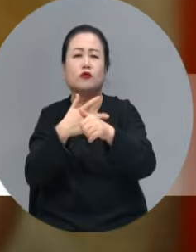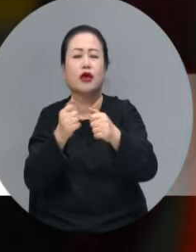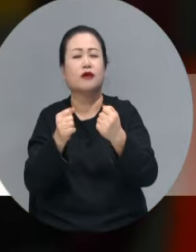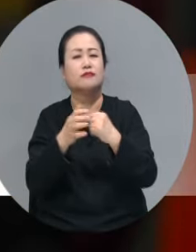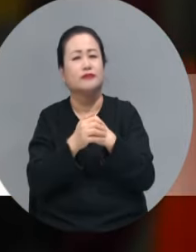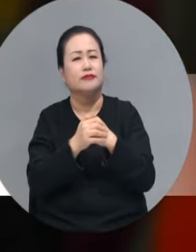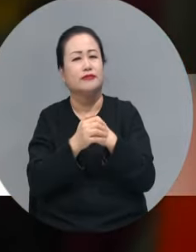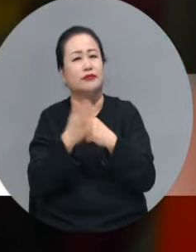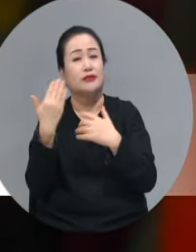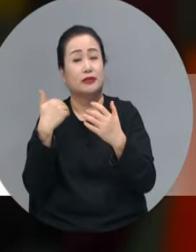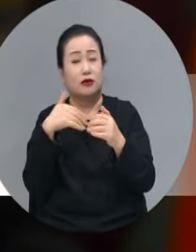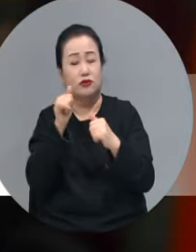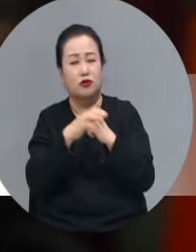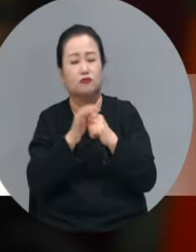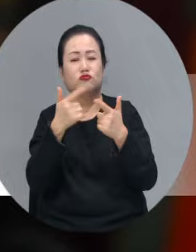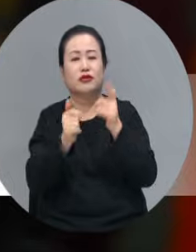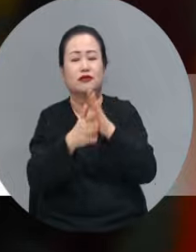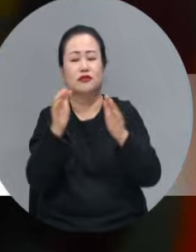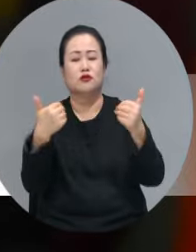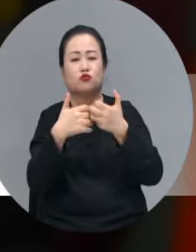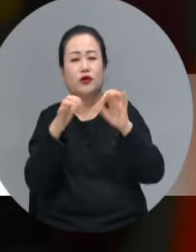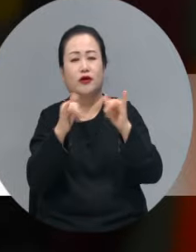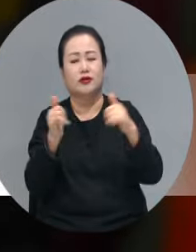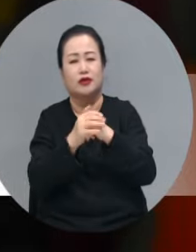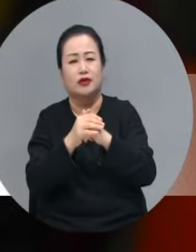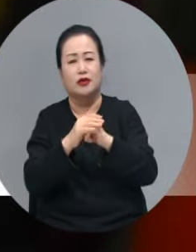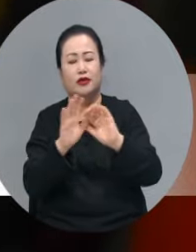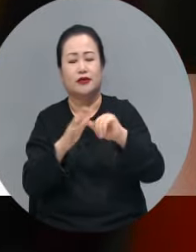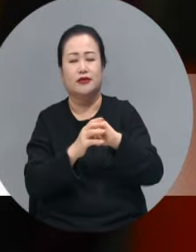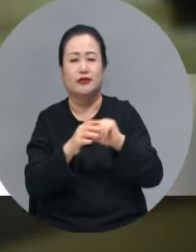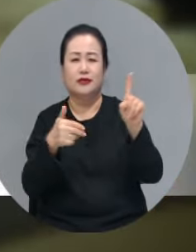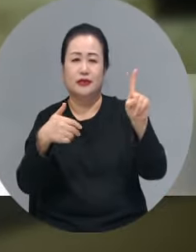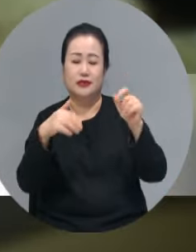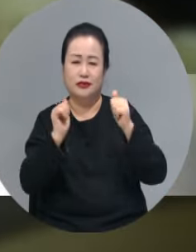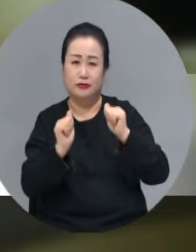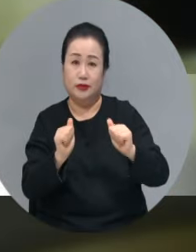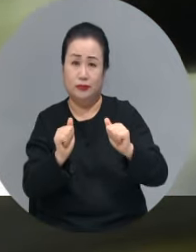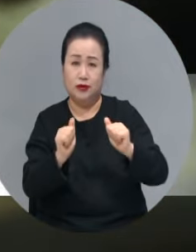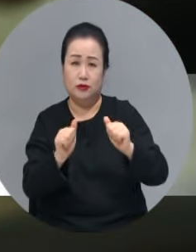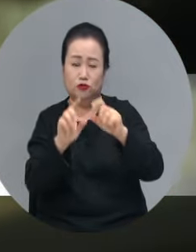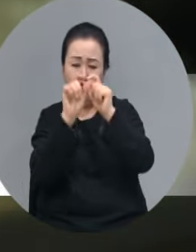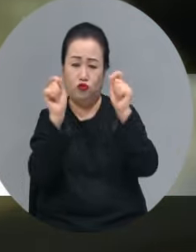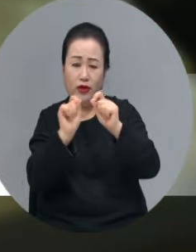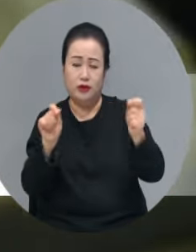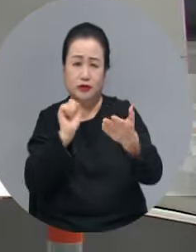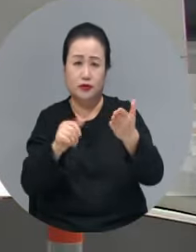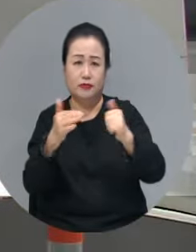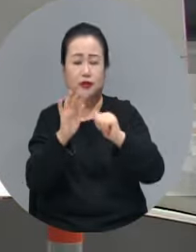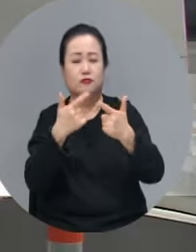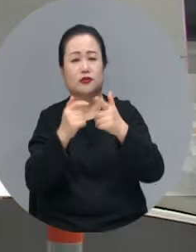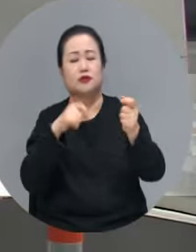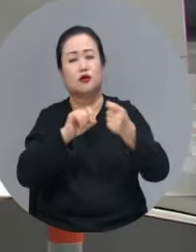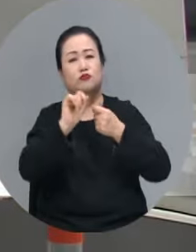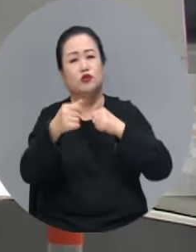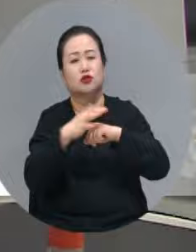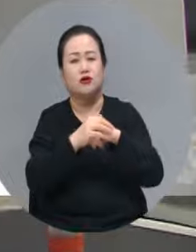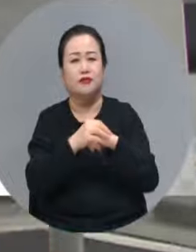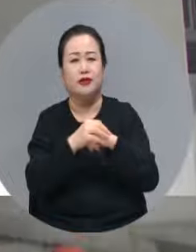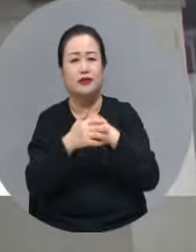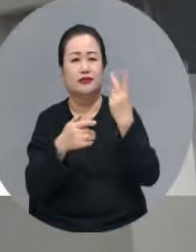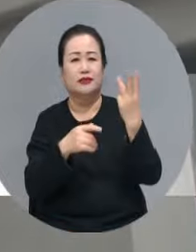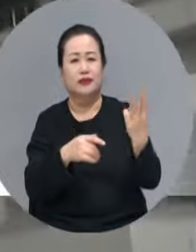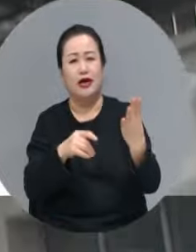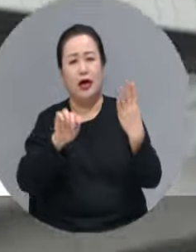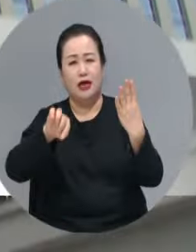출신 전 부산시 의원이 일심에서 집행 유예를 선고받았습니다 부산지법 서부지원 형사